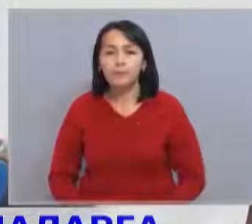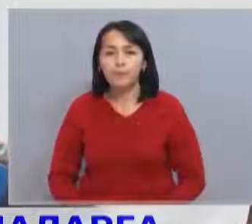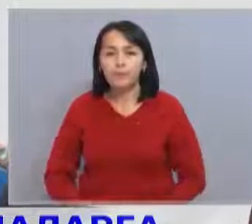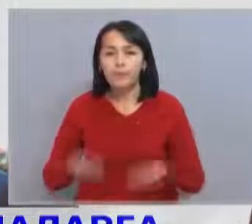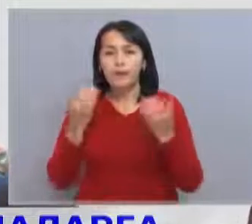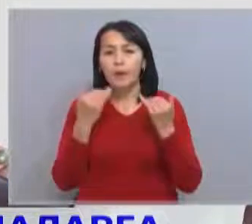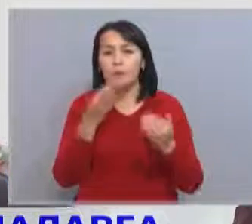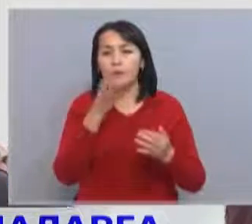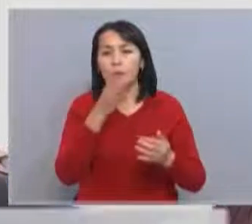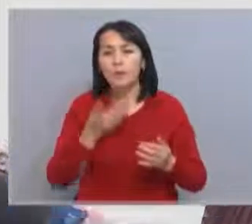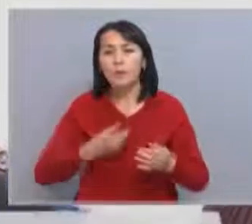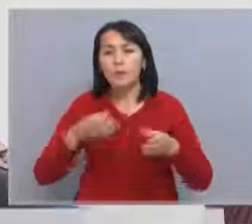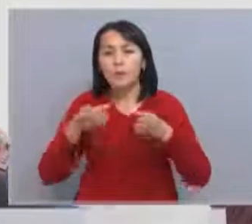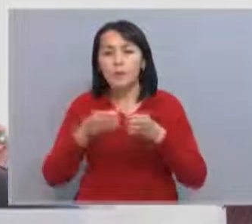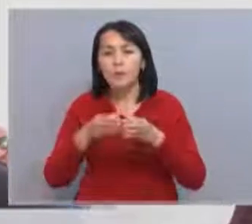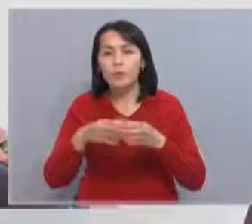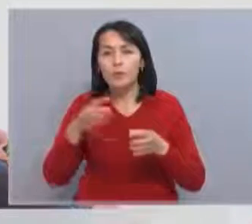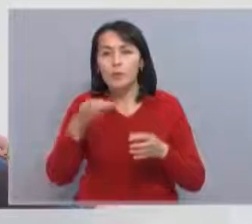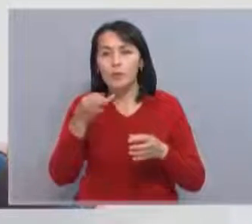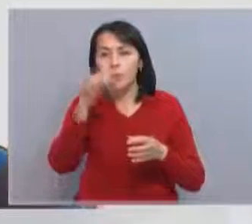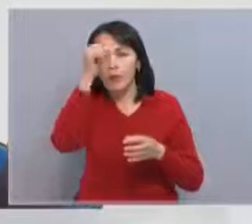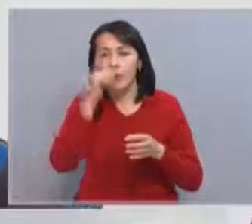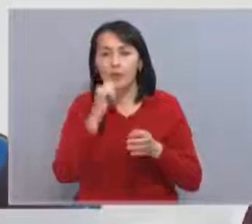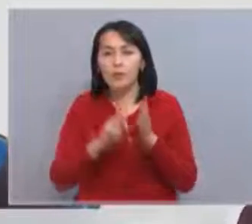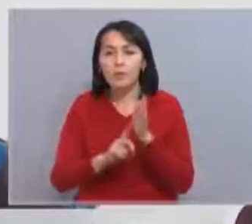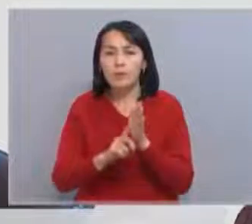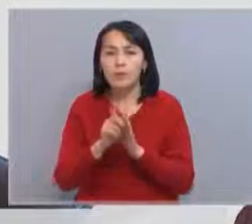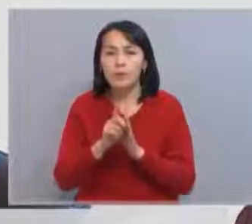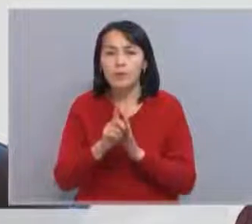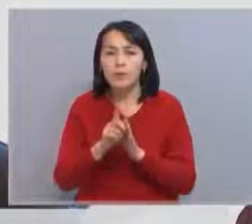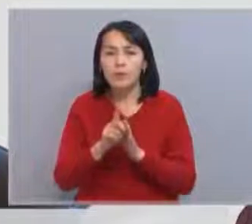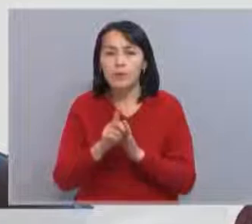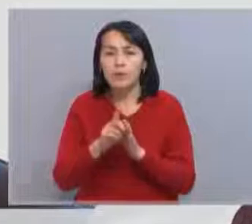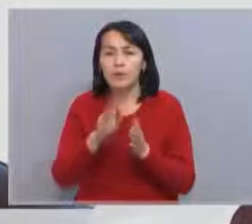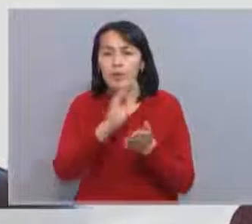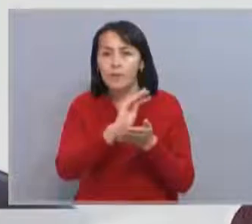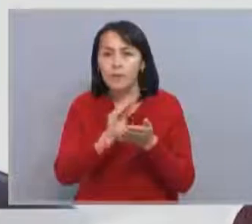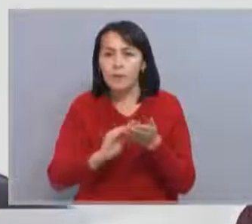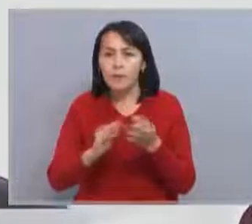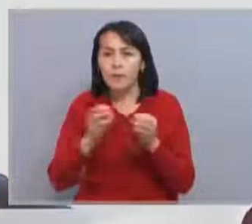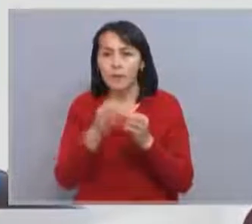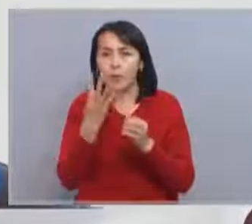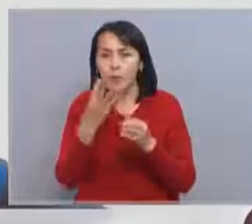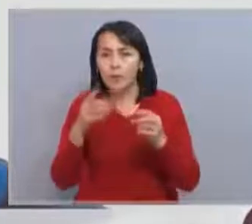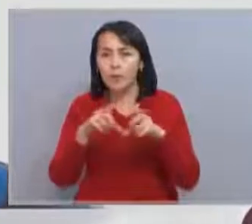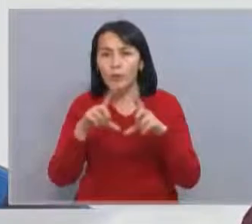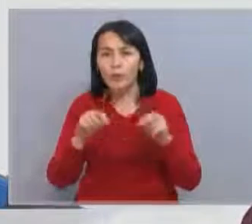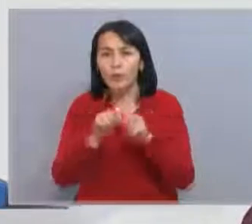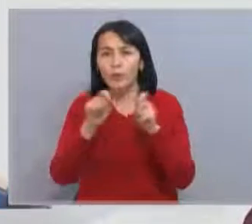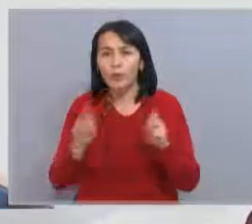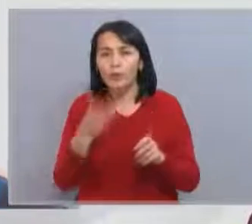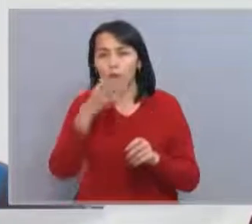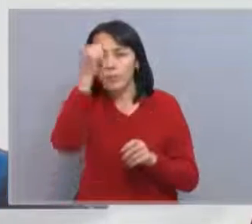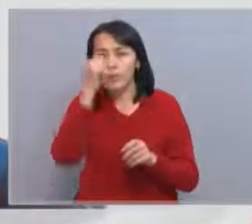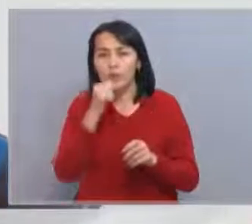таңда біздің одағымыз мамыр айынан бастап жаңағы ресми регистрация өткеннен бері 14 филиал ашылды. 4